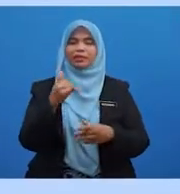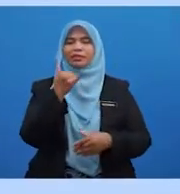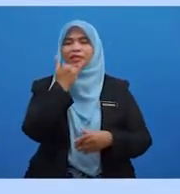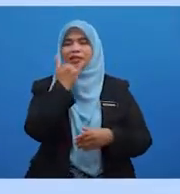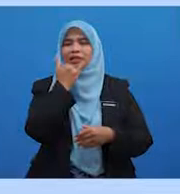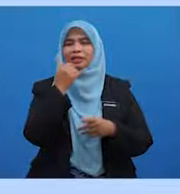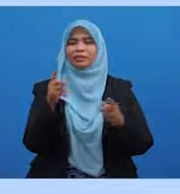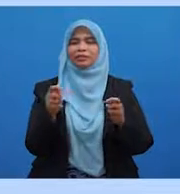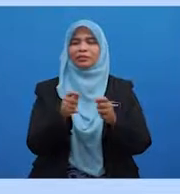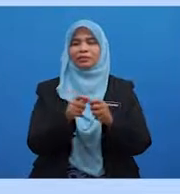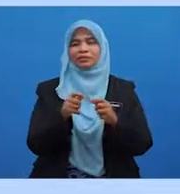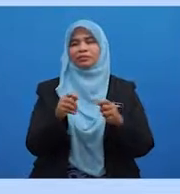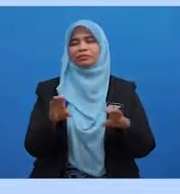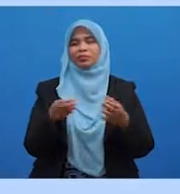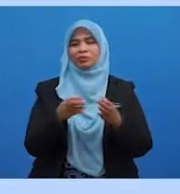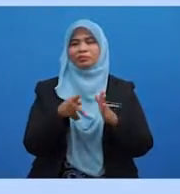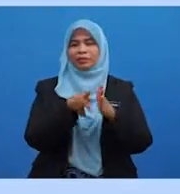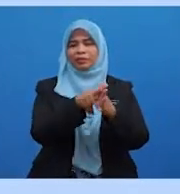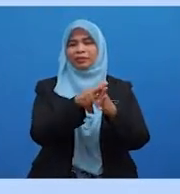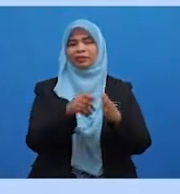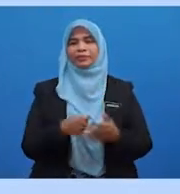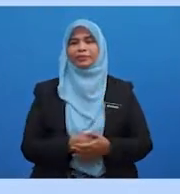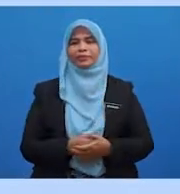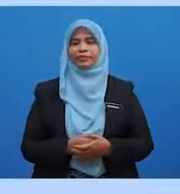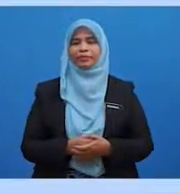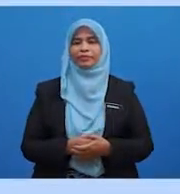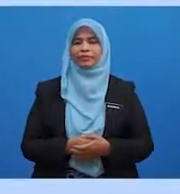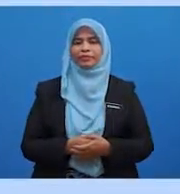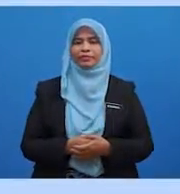melakukan rutin gym ramah atau gimnastik,